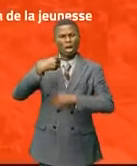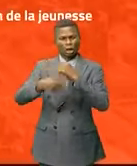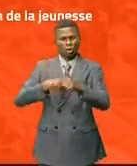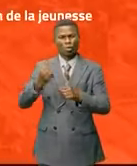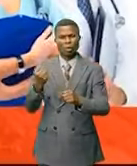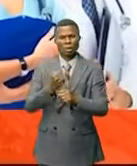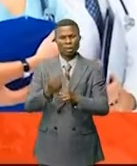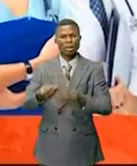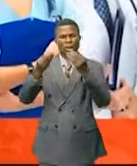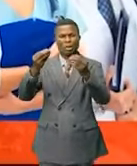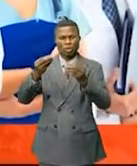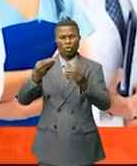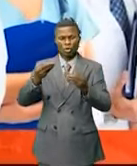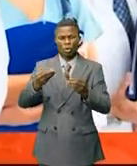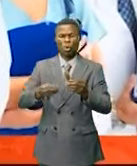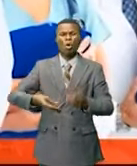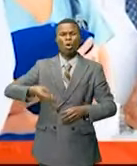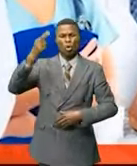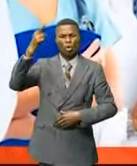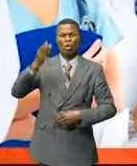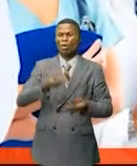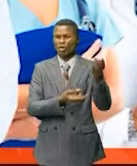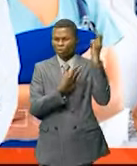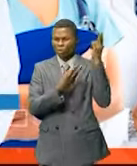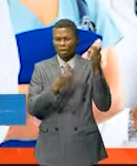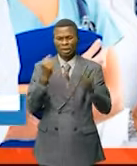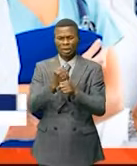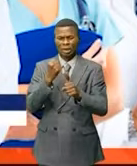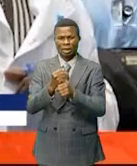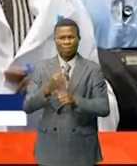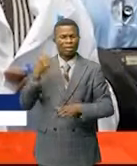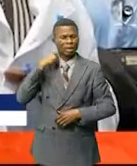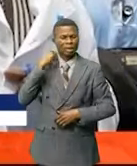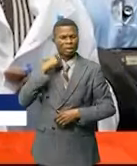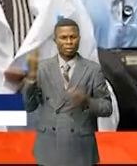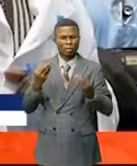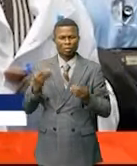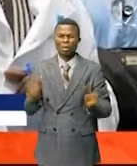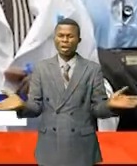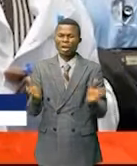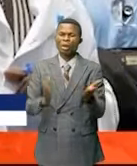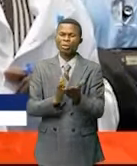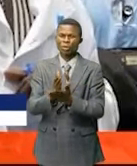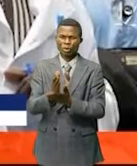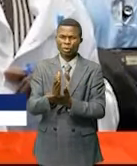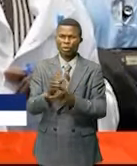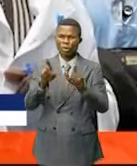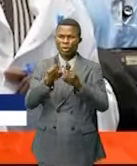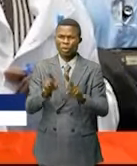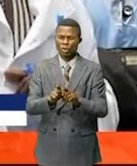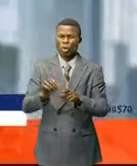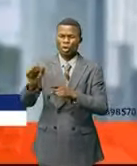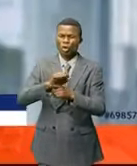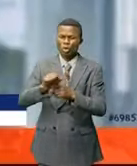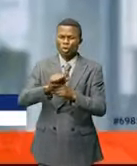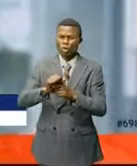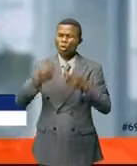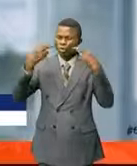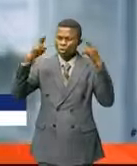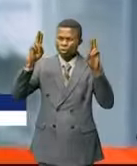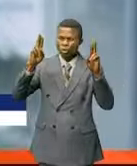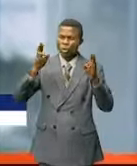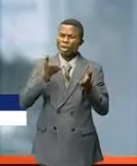et redorer l'image des marques de cette noble profession grâce à un encadrement et un coaching réussi